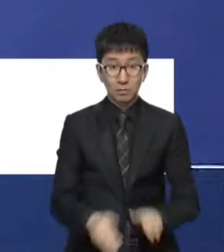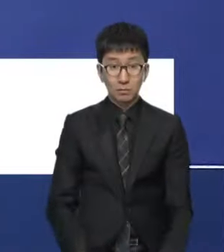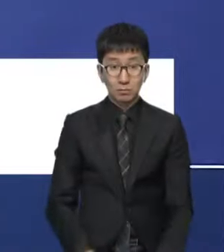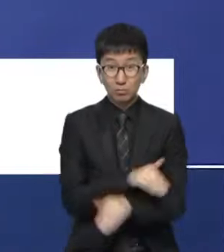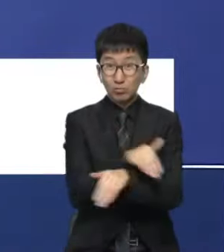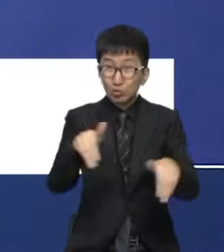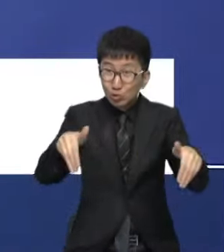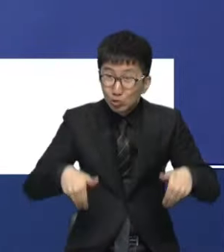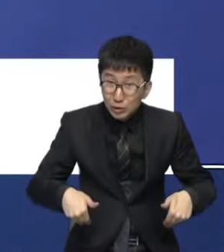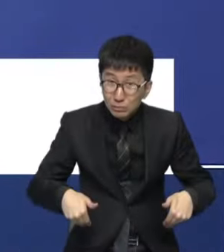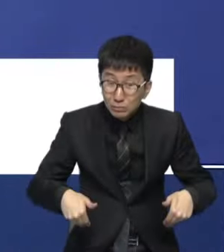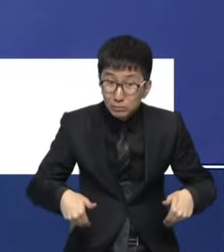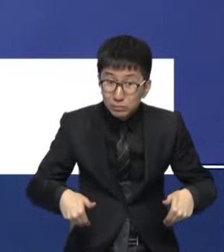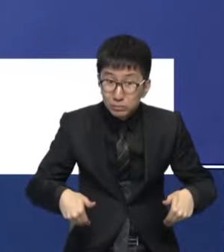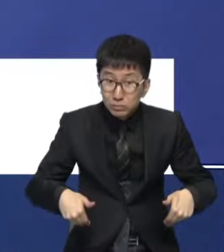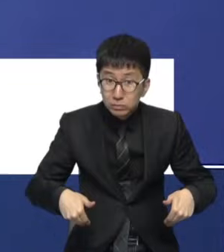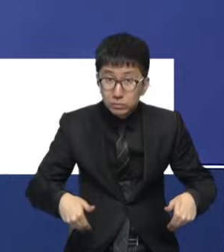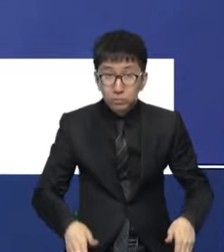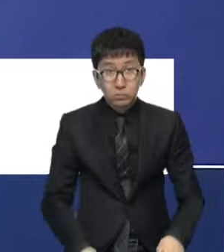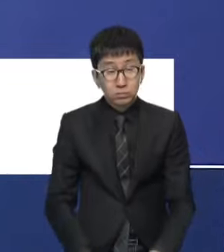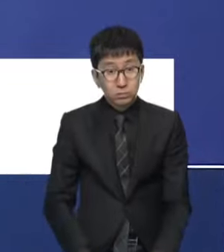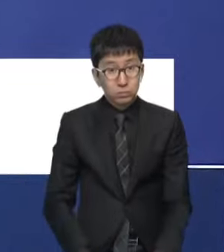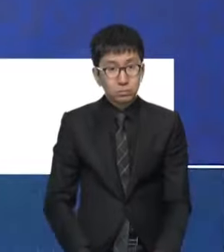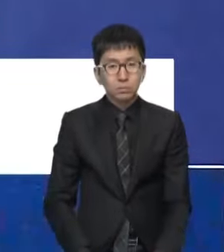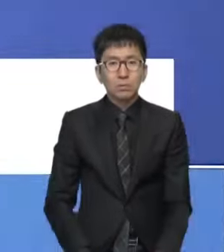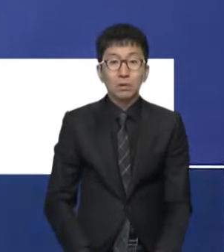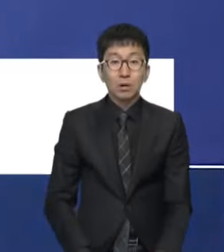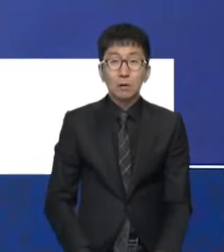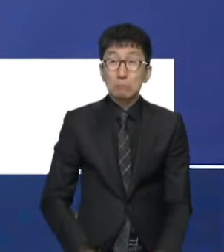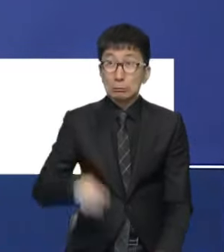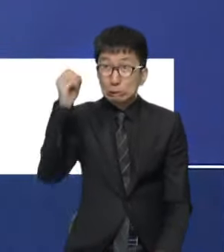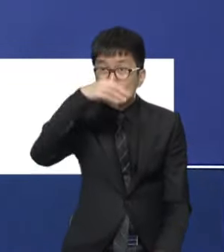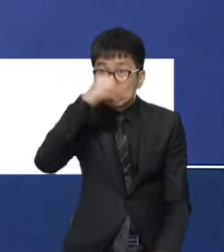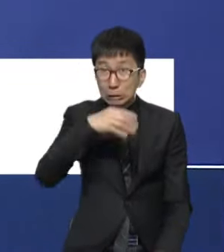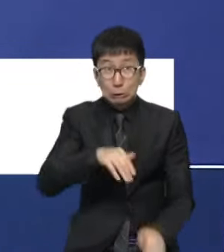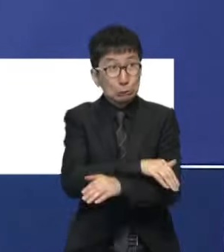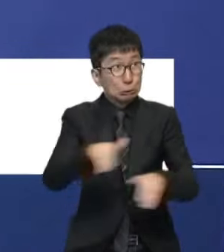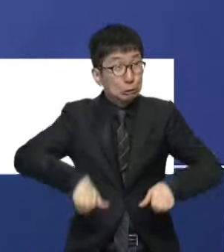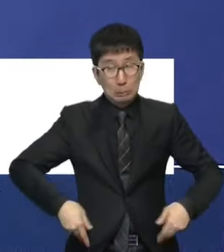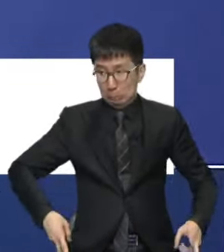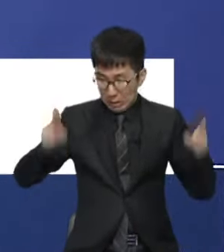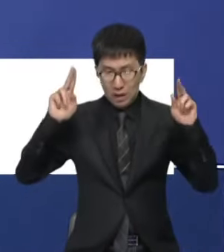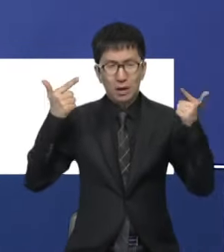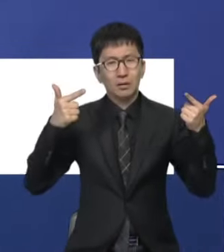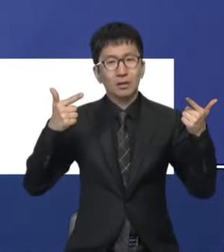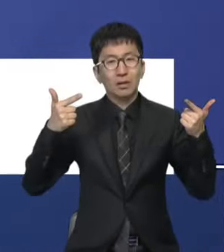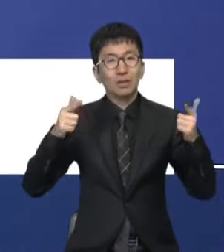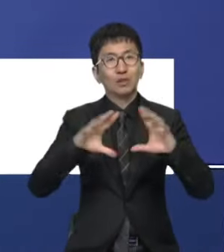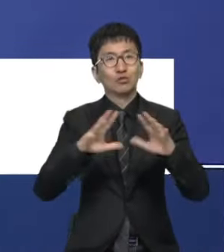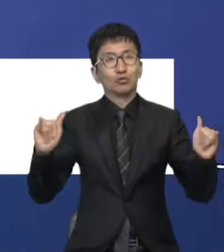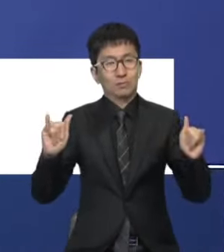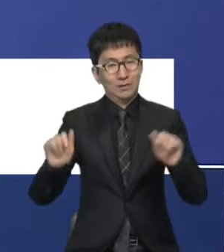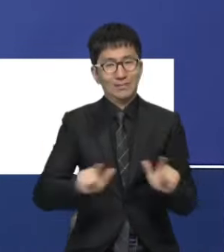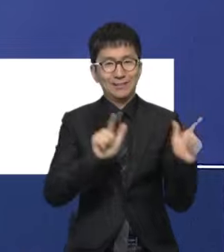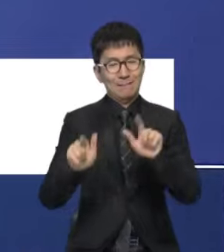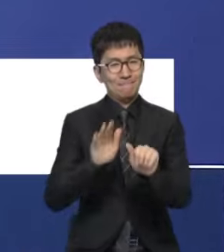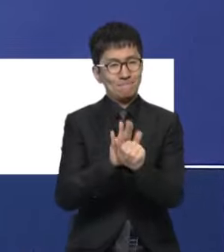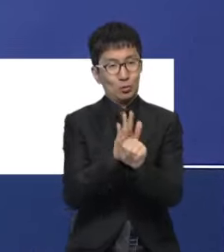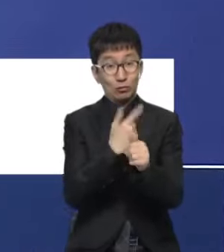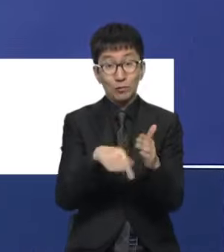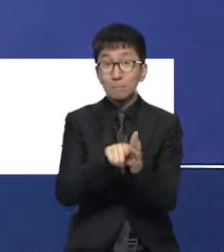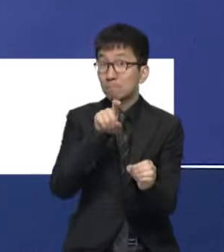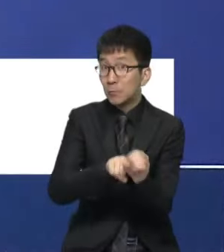아닙니다. 중립은 국민의 삶을 편안하게 만들고 국민의 권리를 향상시켜